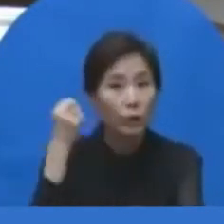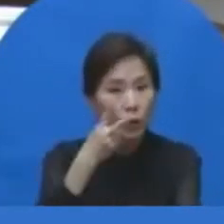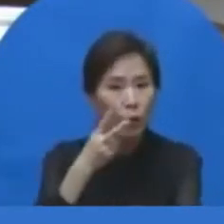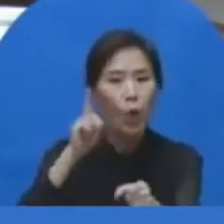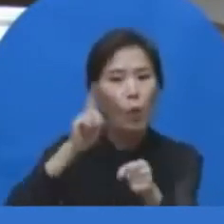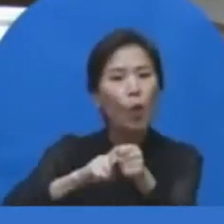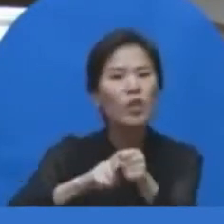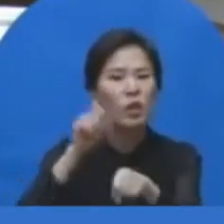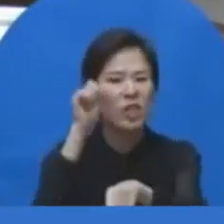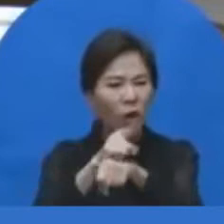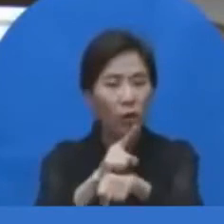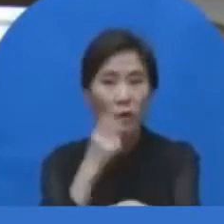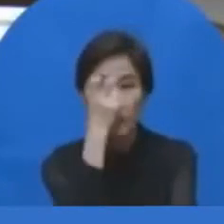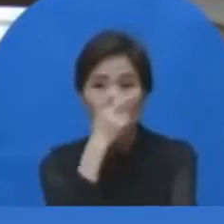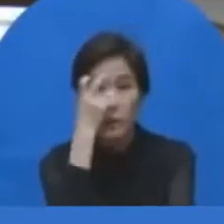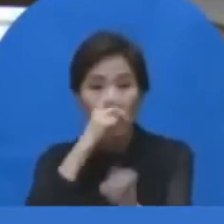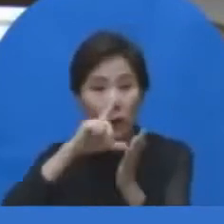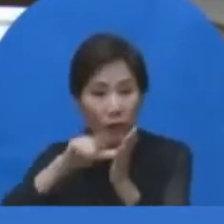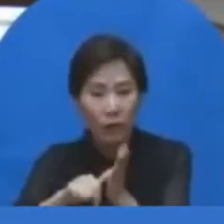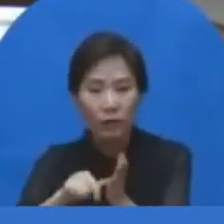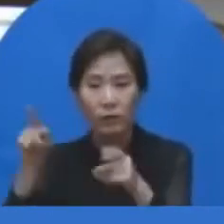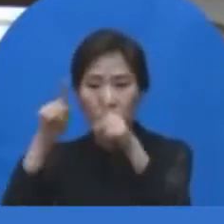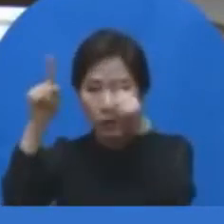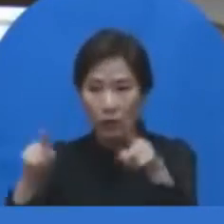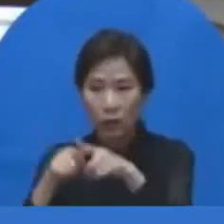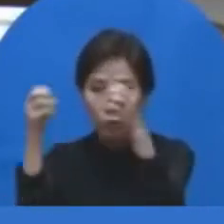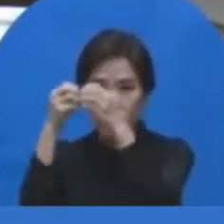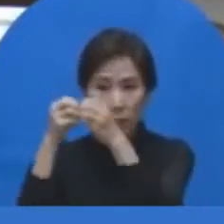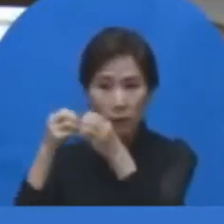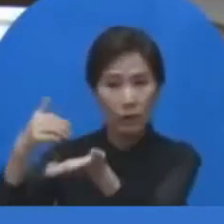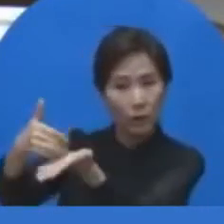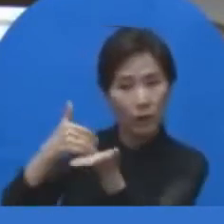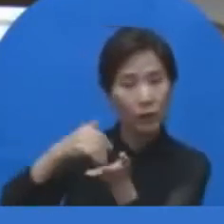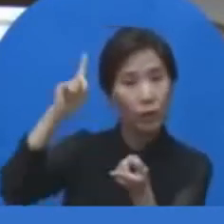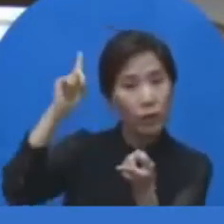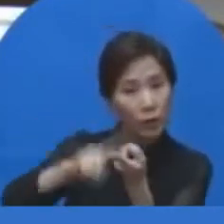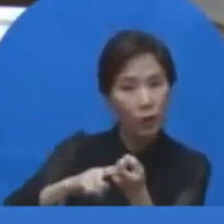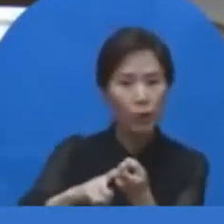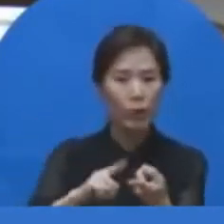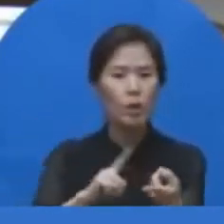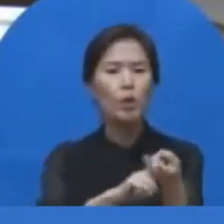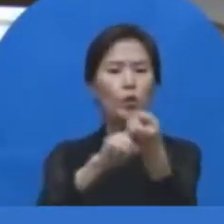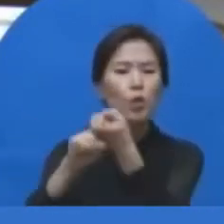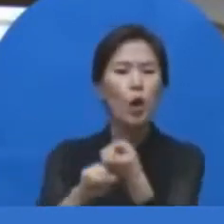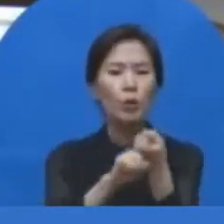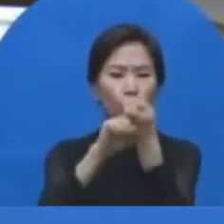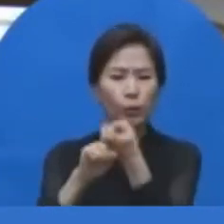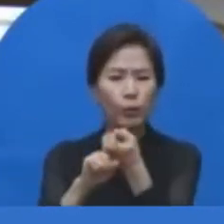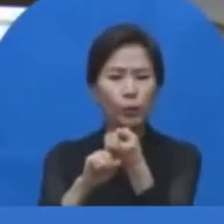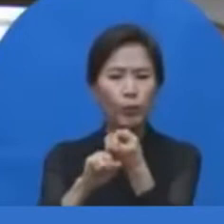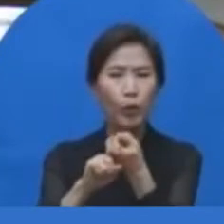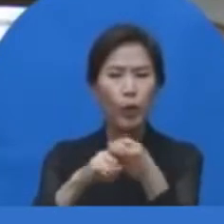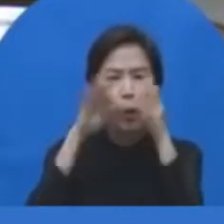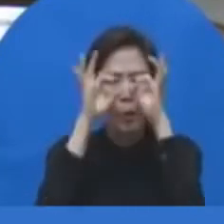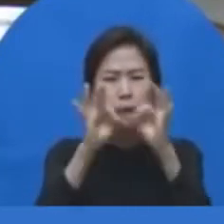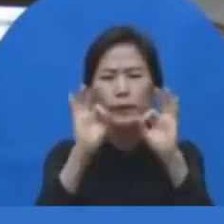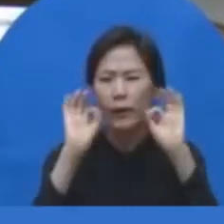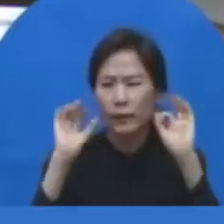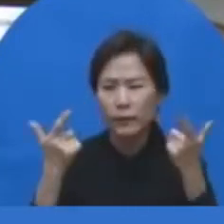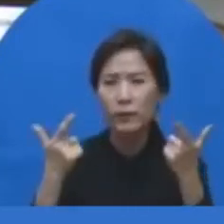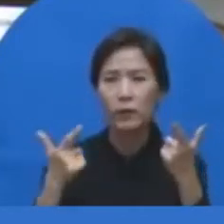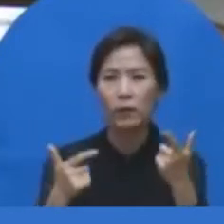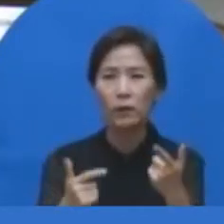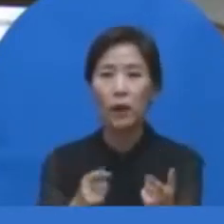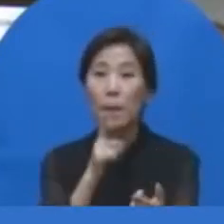목적성 심사라고 하는 것은 법문에 나와 있는 것과 같이 노동조합으로 보지 아니한다라는 법적 효과에